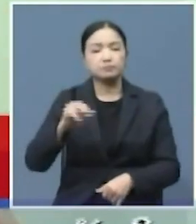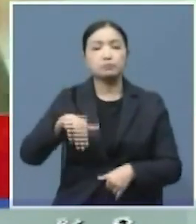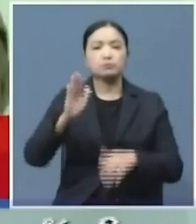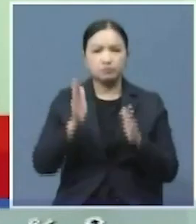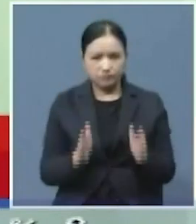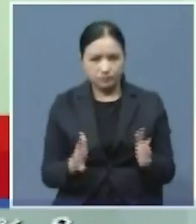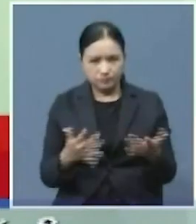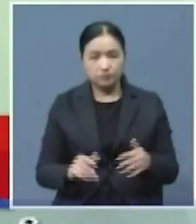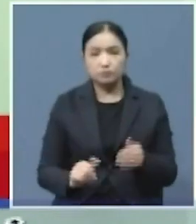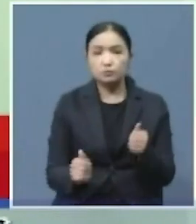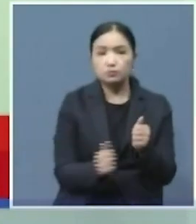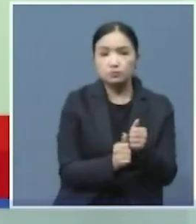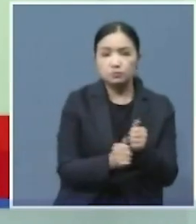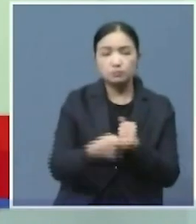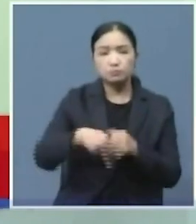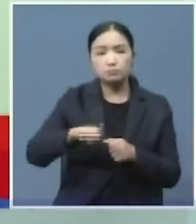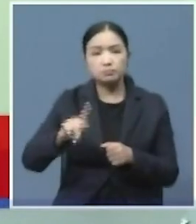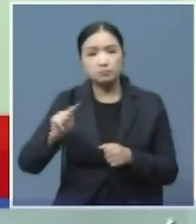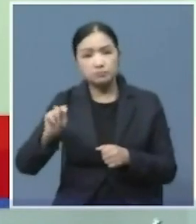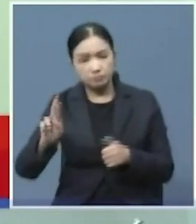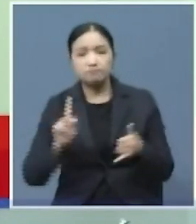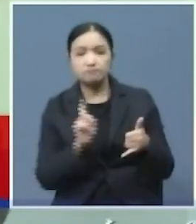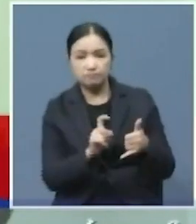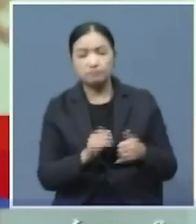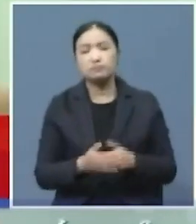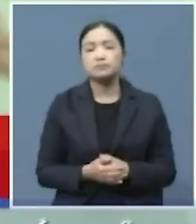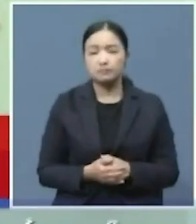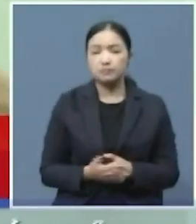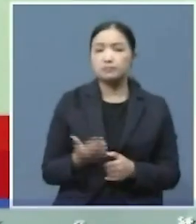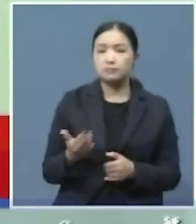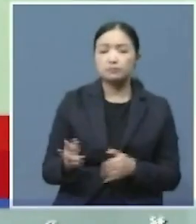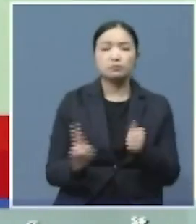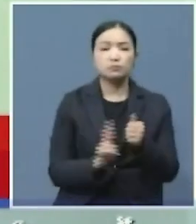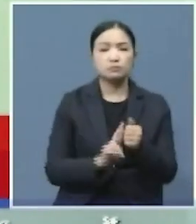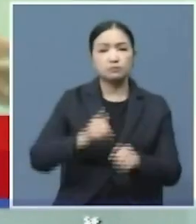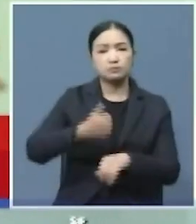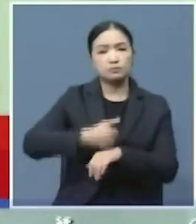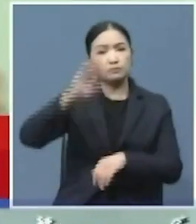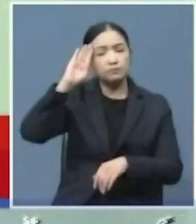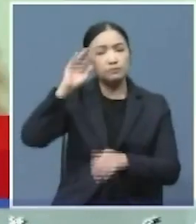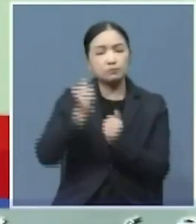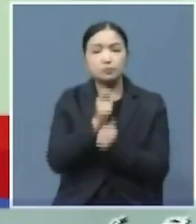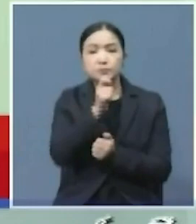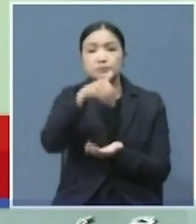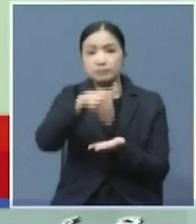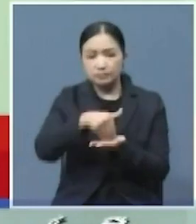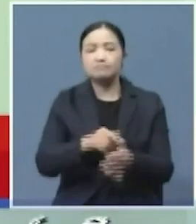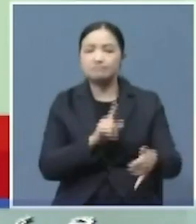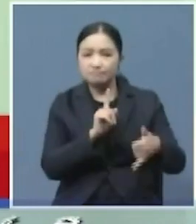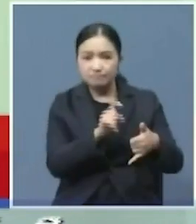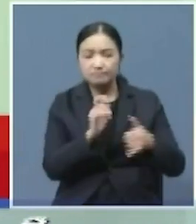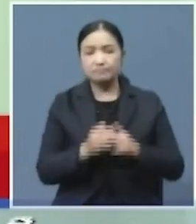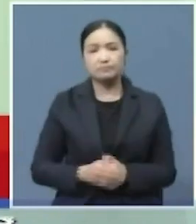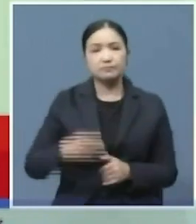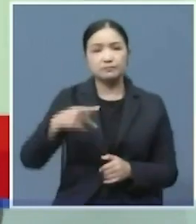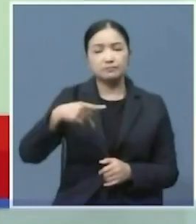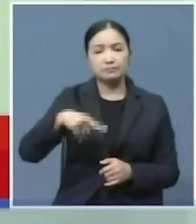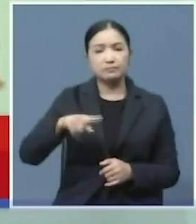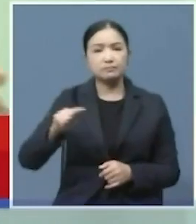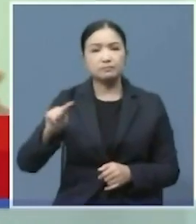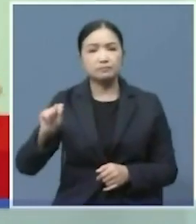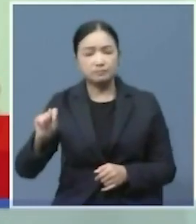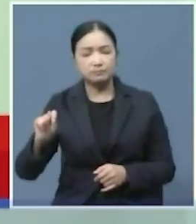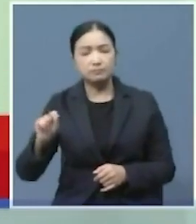พิมลศรีผู้ช่วยผปตรพล.ตำรวจตรีจรุญเกียรติปานแก้วรองผู้บัญชาการตำรวจสอบสวนกลางพล.ตำรวจตรีนำเกียรติ